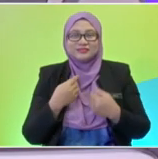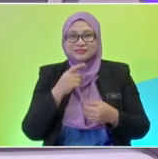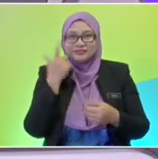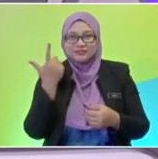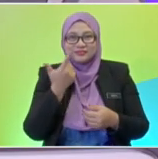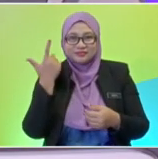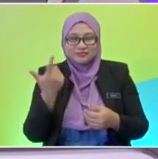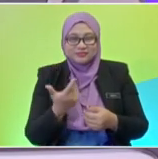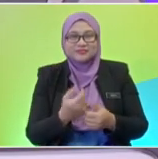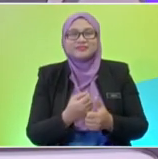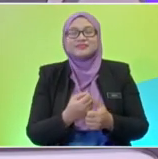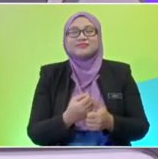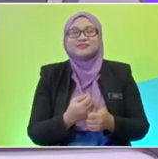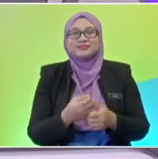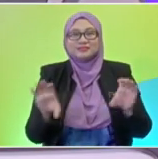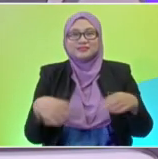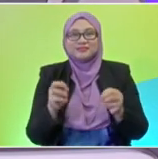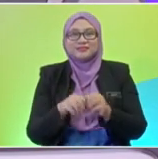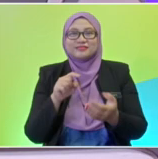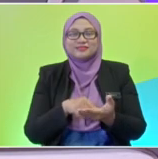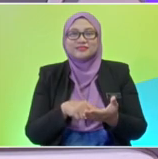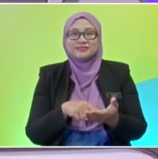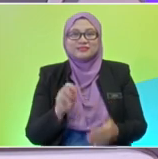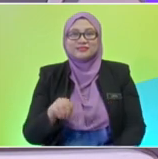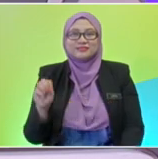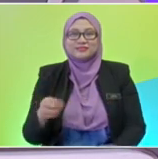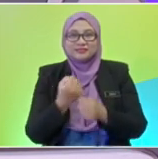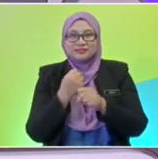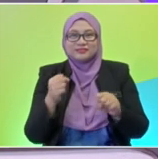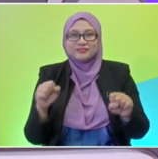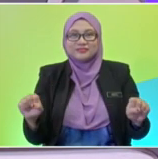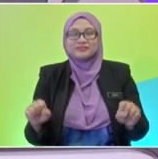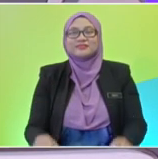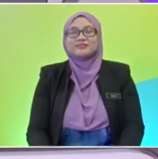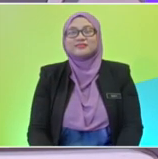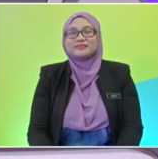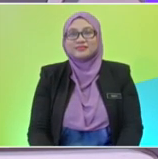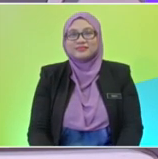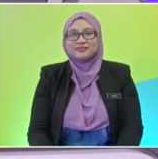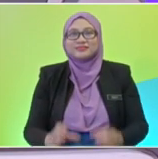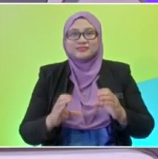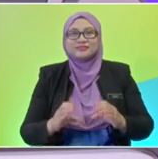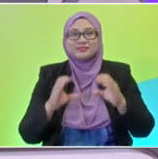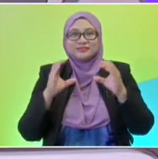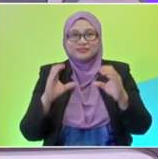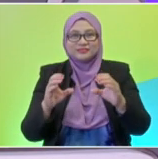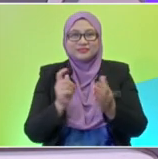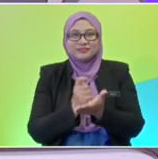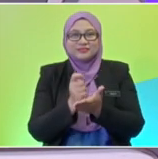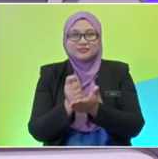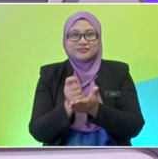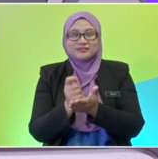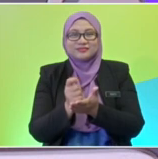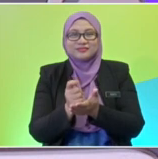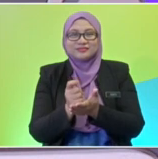apa Cari bertoleransi yang kita boleh buat Oke murid-murid video Oke Cara bertoleransi apa yang mereka